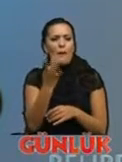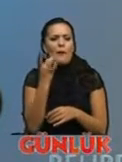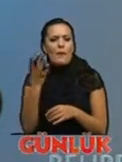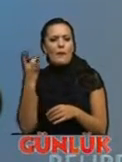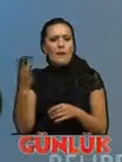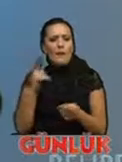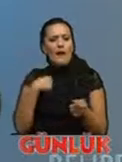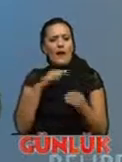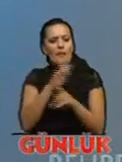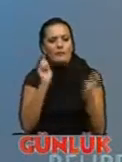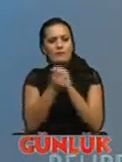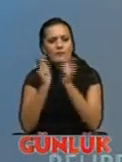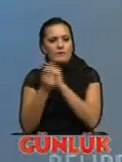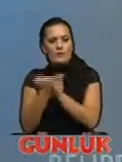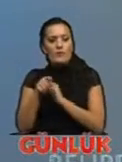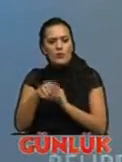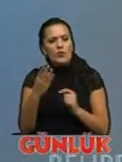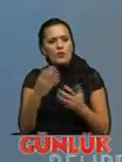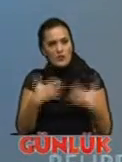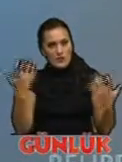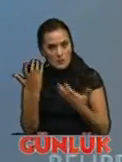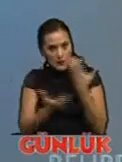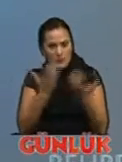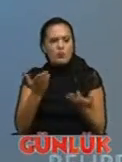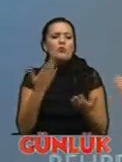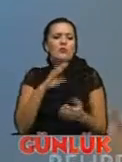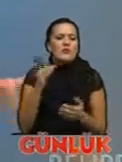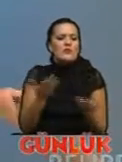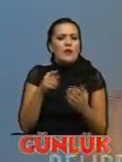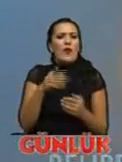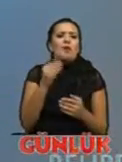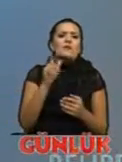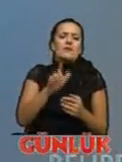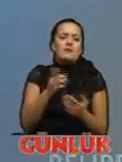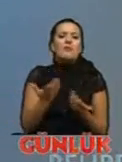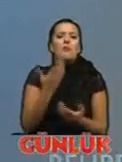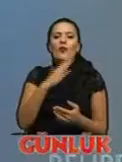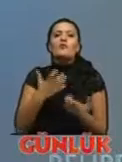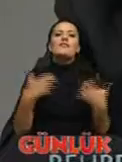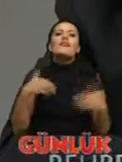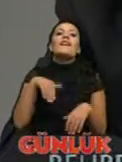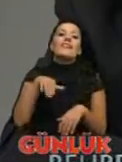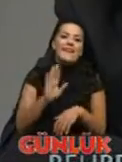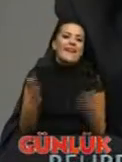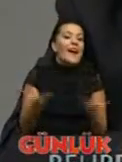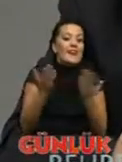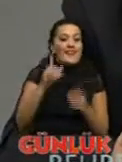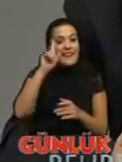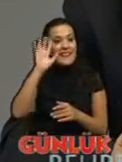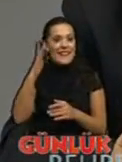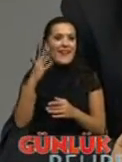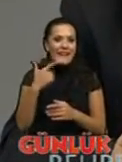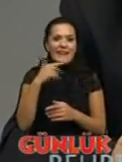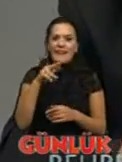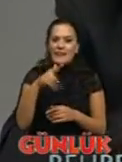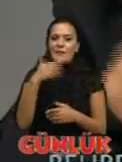belirleyicidir hayatımda. Peki sizce bu cesaretten mi kaynaklanıyor yoksa zaten hani olması gerekiyordu? Yok canım oldu. Cesaret falan değil aslında yani delilikle